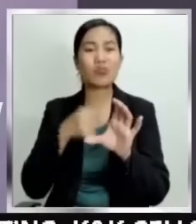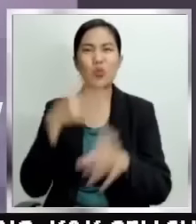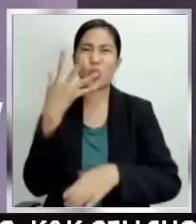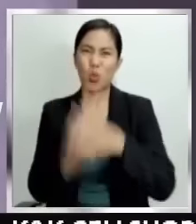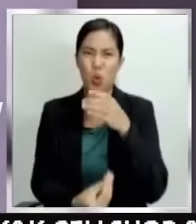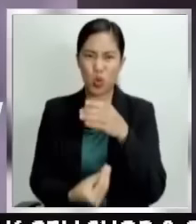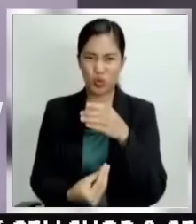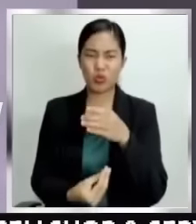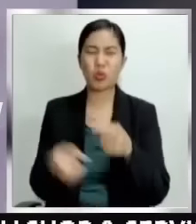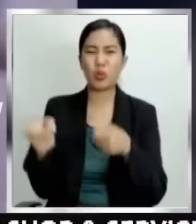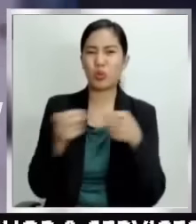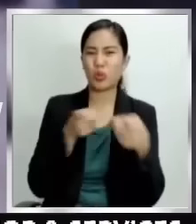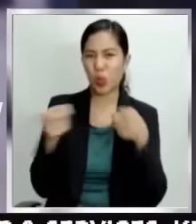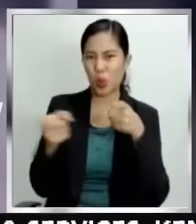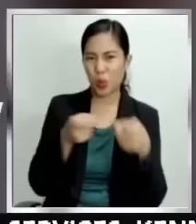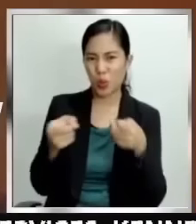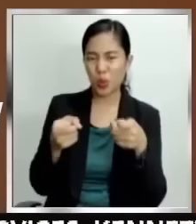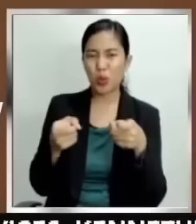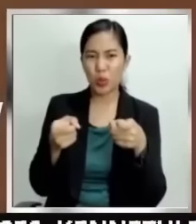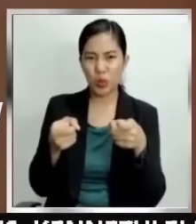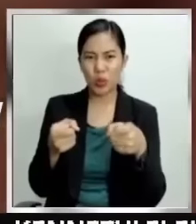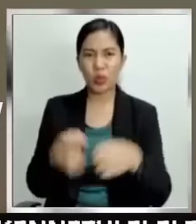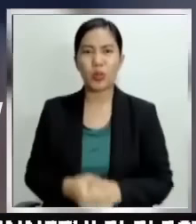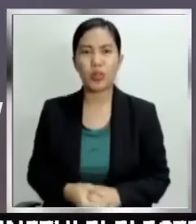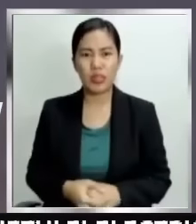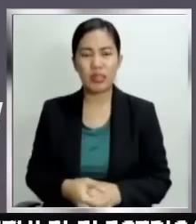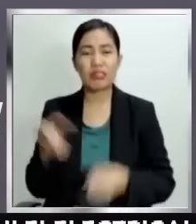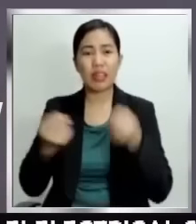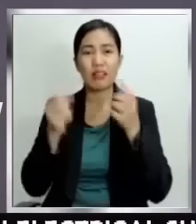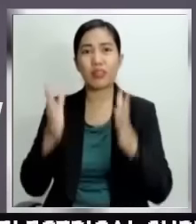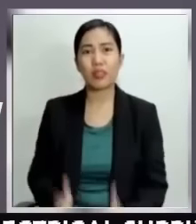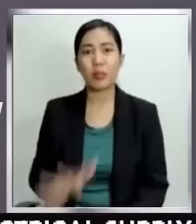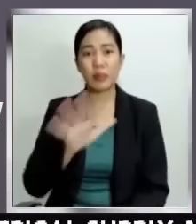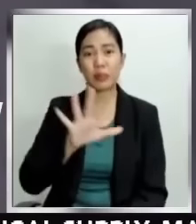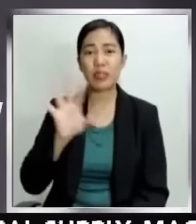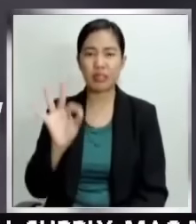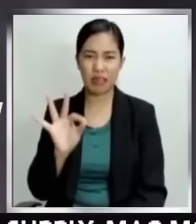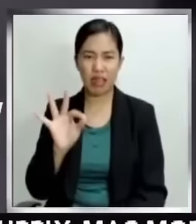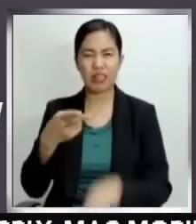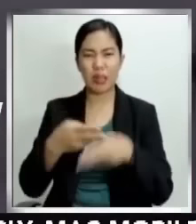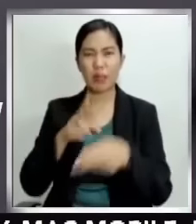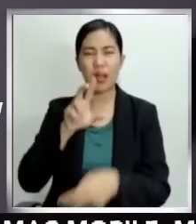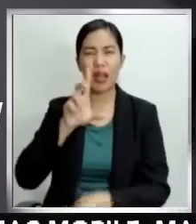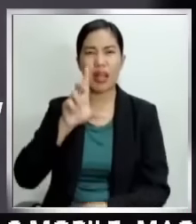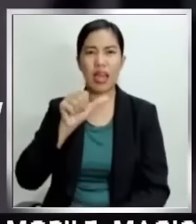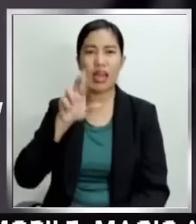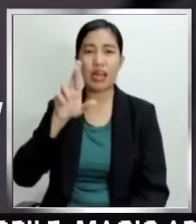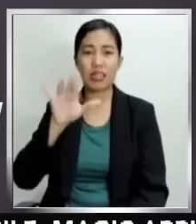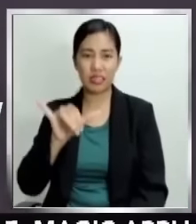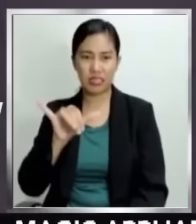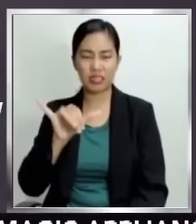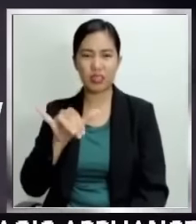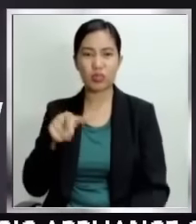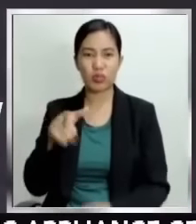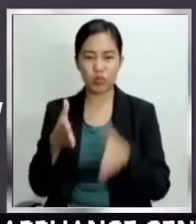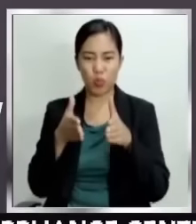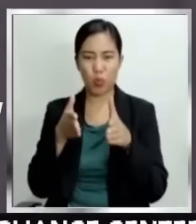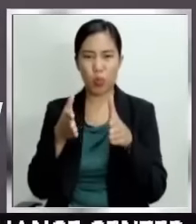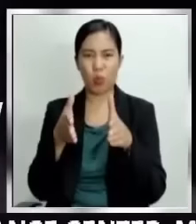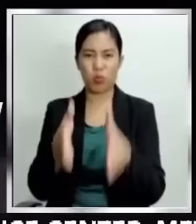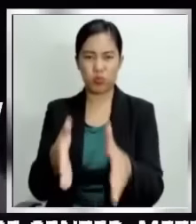Uray, 59 na taong gulang, nang dumaan sa pababang bahagi ng kalsada ng naturang barangay. Nang mangyari